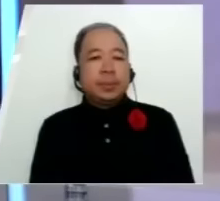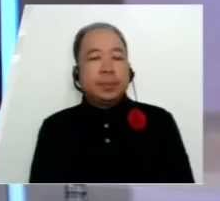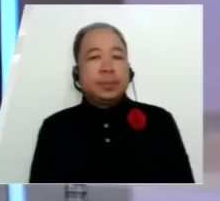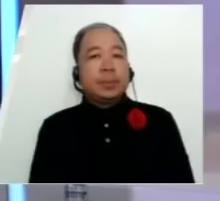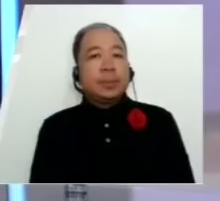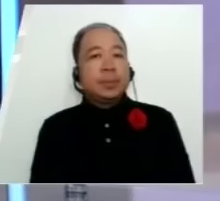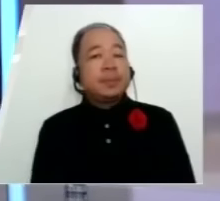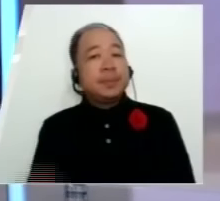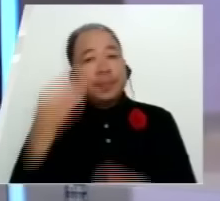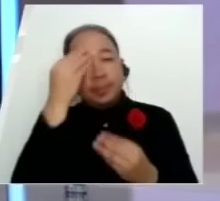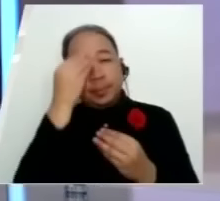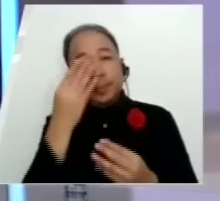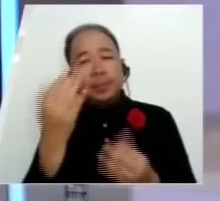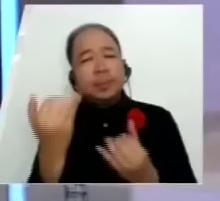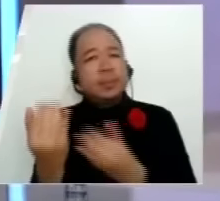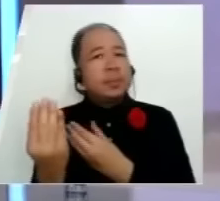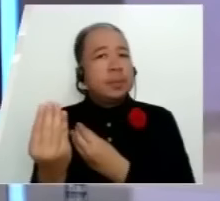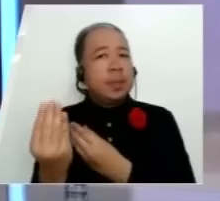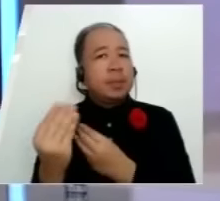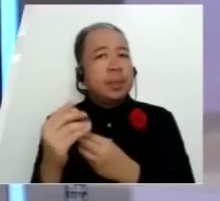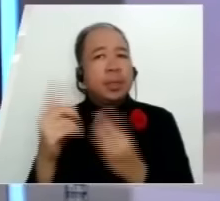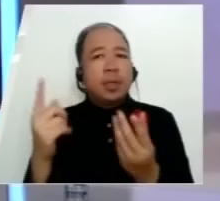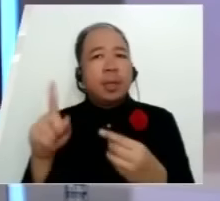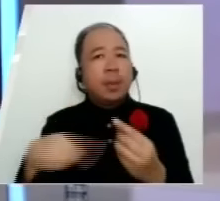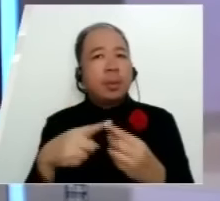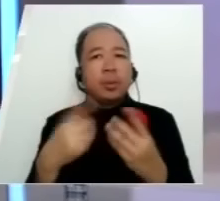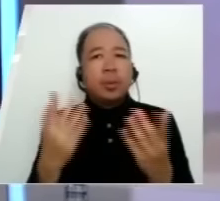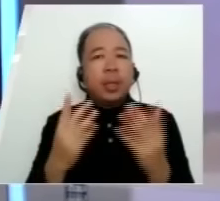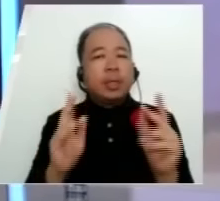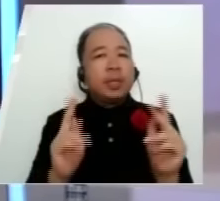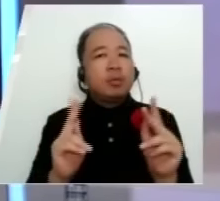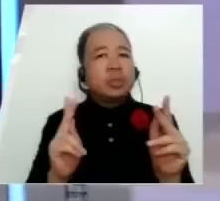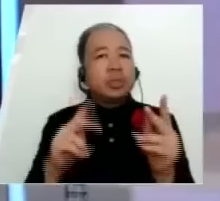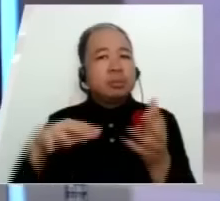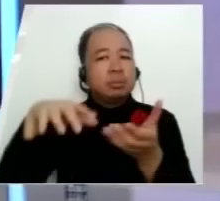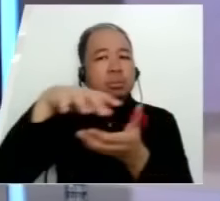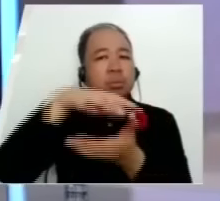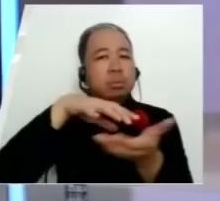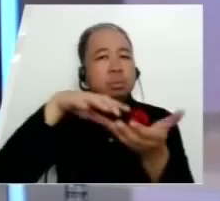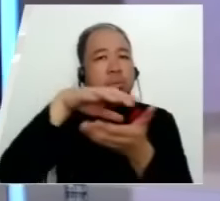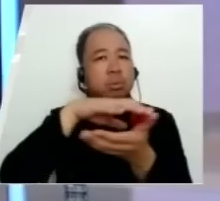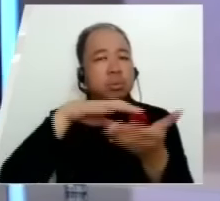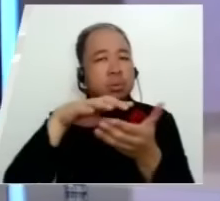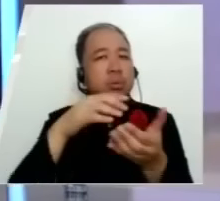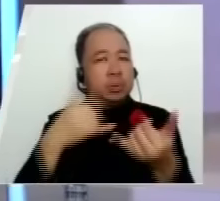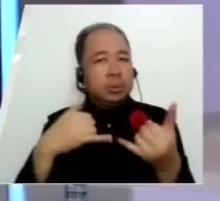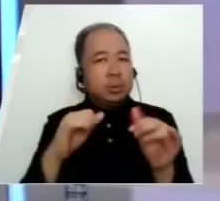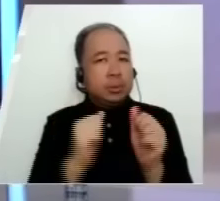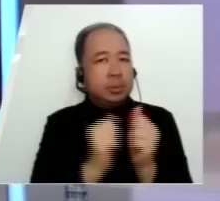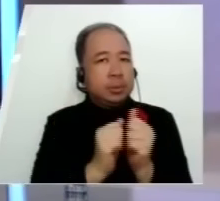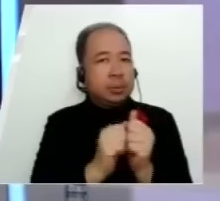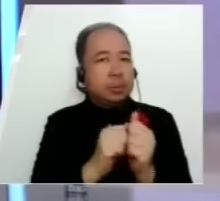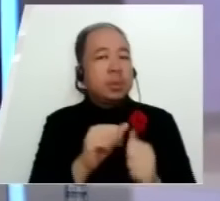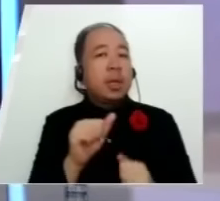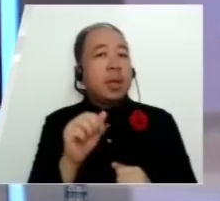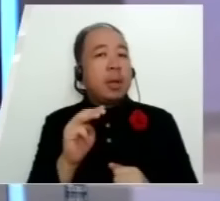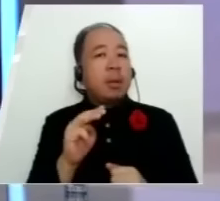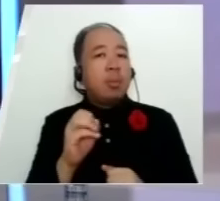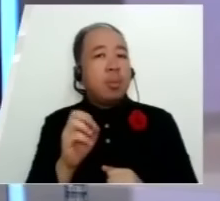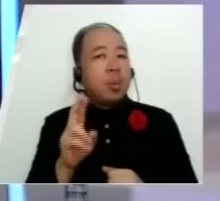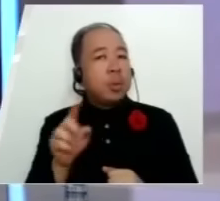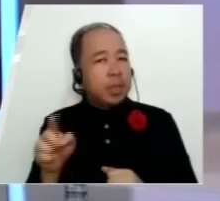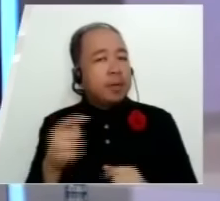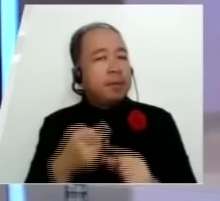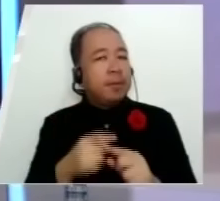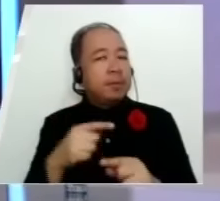kapuso, alamin natin ang update sa galaw ng Bagyong Christine. Makakasama pa rin natin ngayon si Amor La Rosa ng GMA Integrated